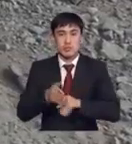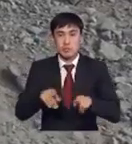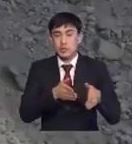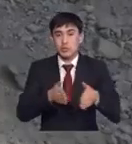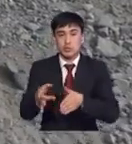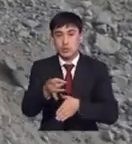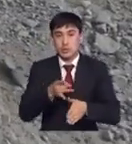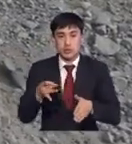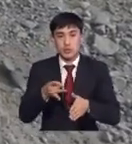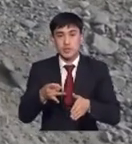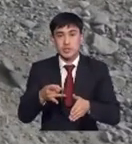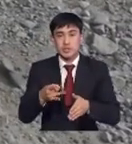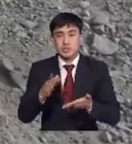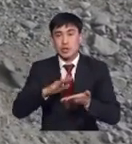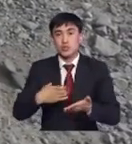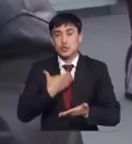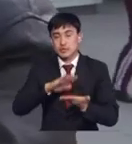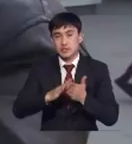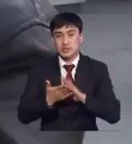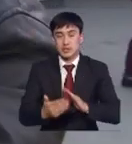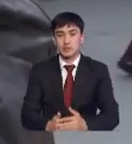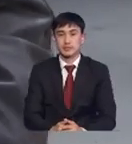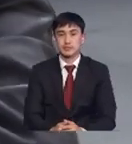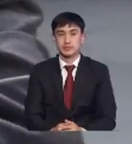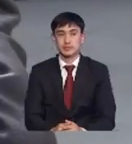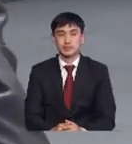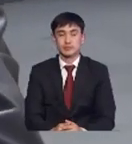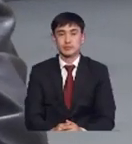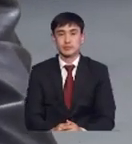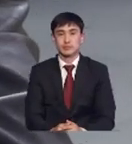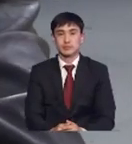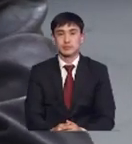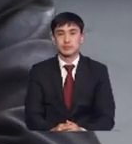дорогам региона из-за плачевного состояния.